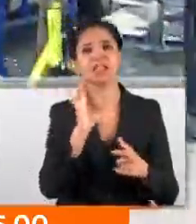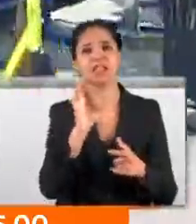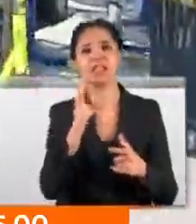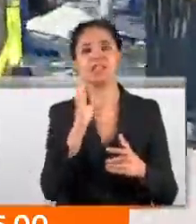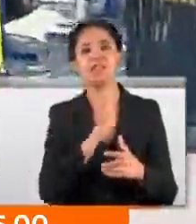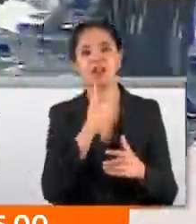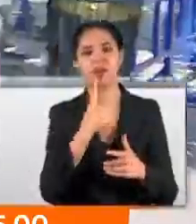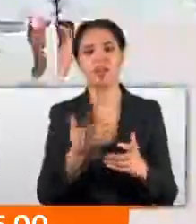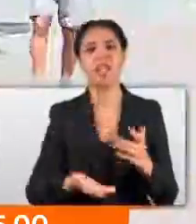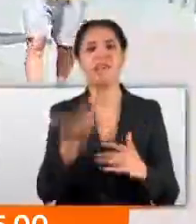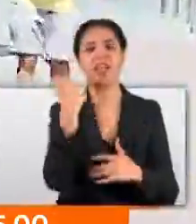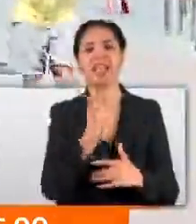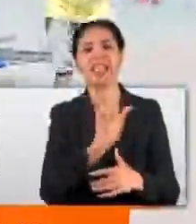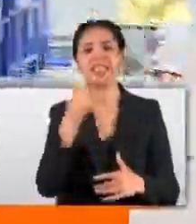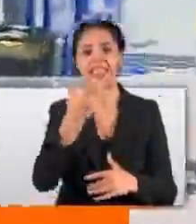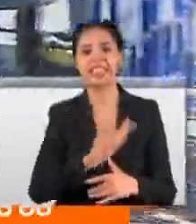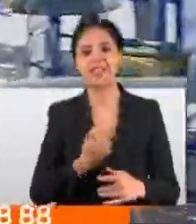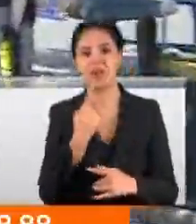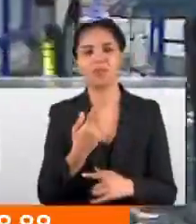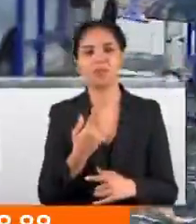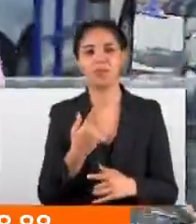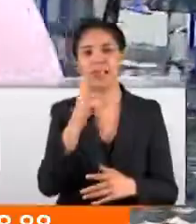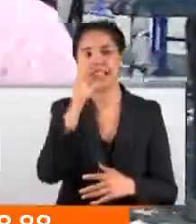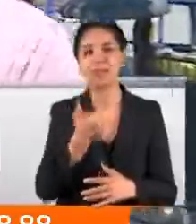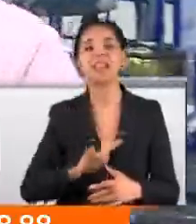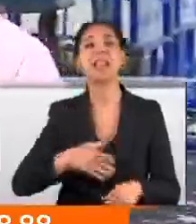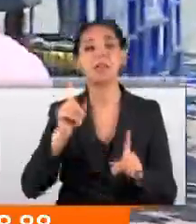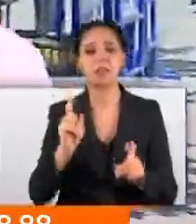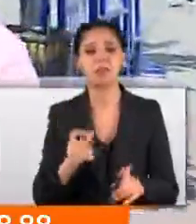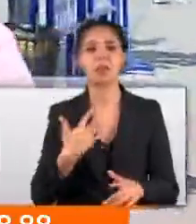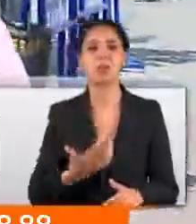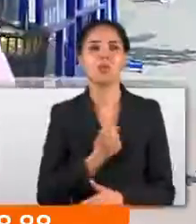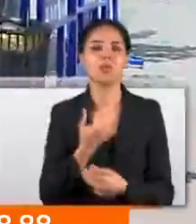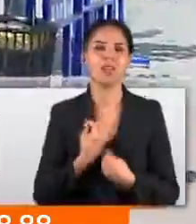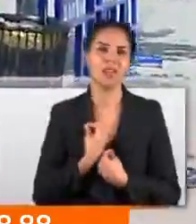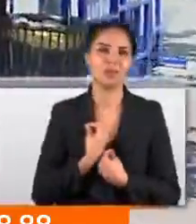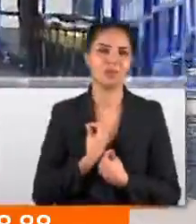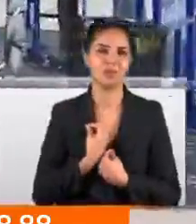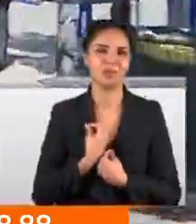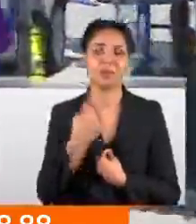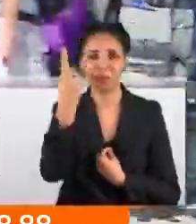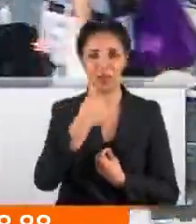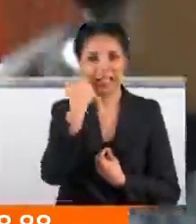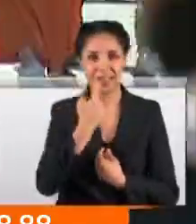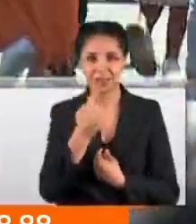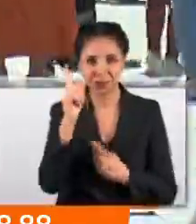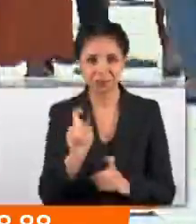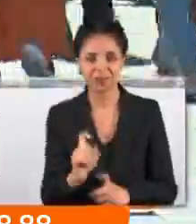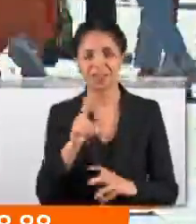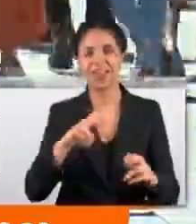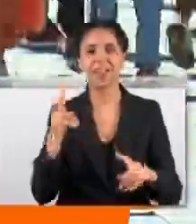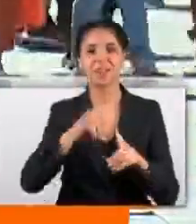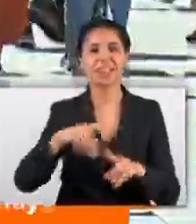sık söylediğim yalan seni seviyorum. Sevmiyor musun kimseyi? Abla seviyoruz da üzüyorlar işte. O yüzden yalan mı söylüyorsun? Evet.